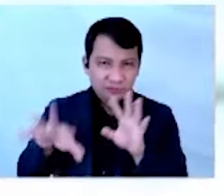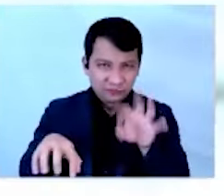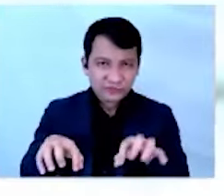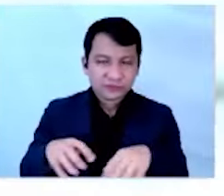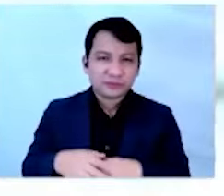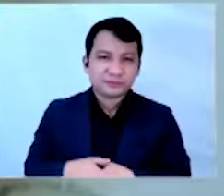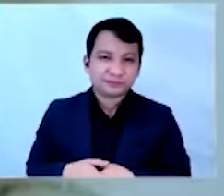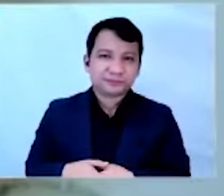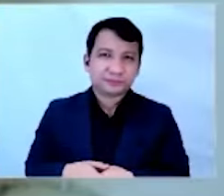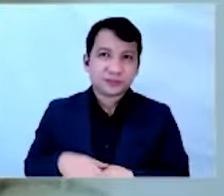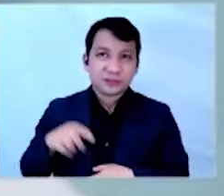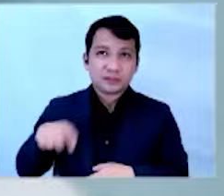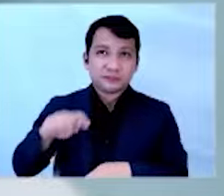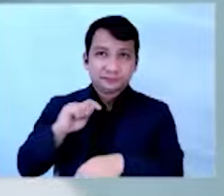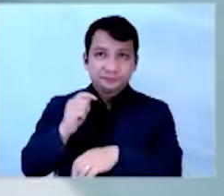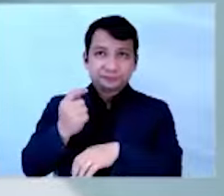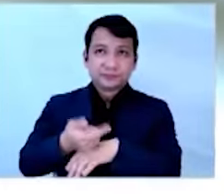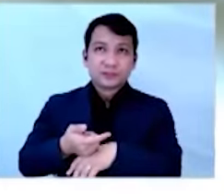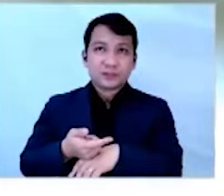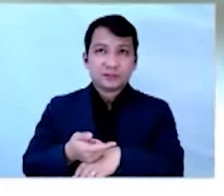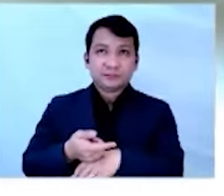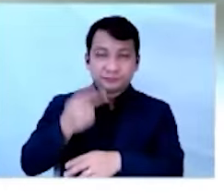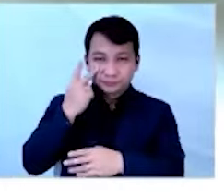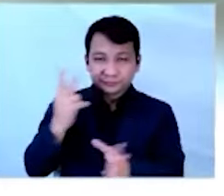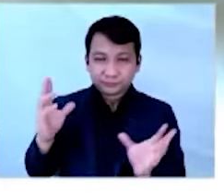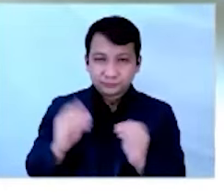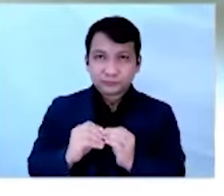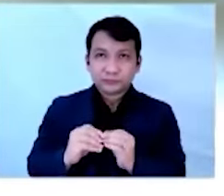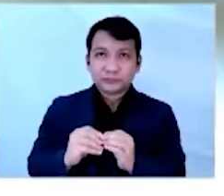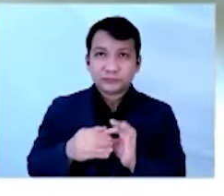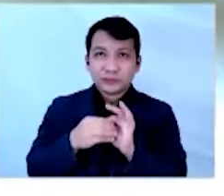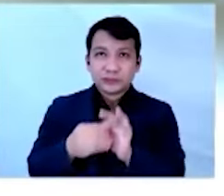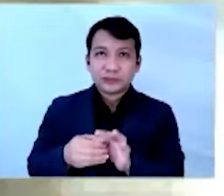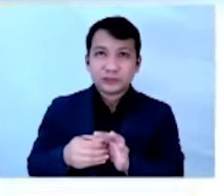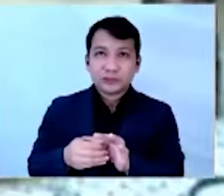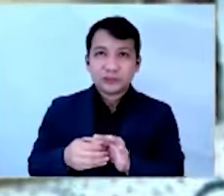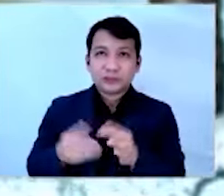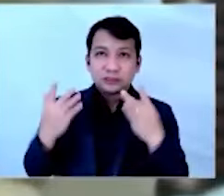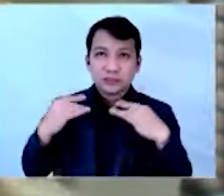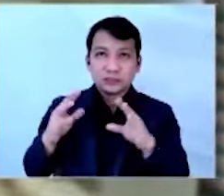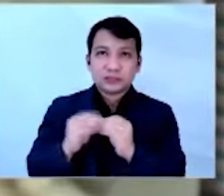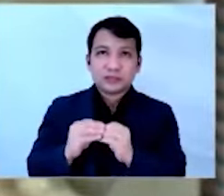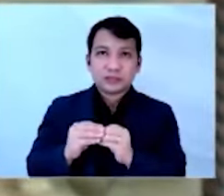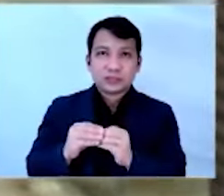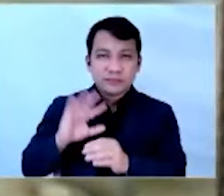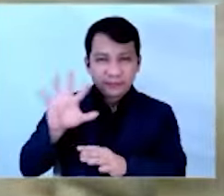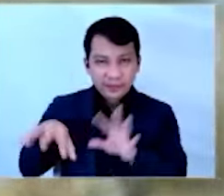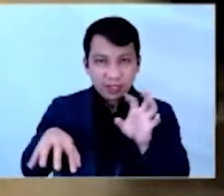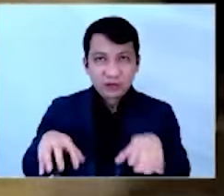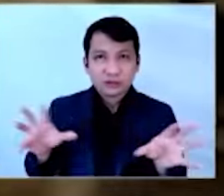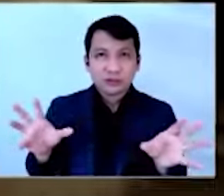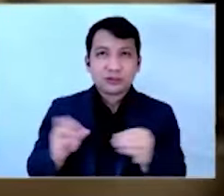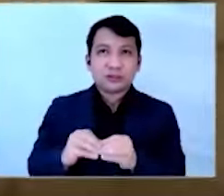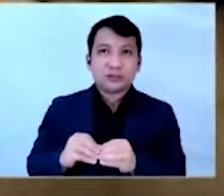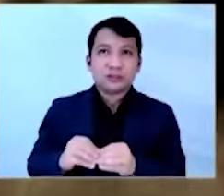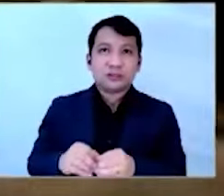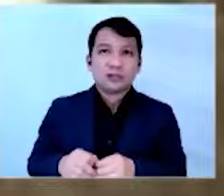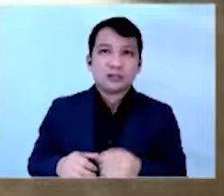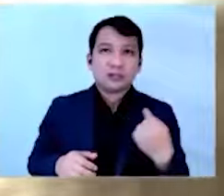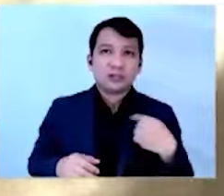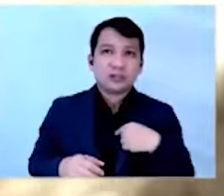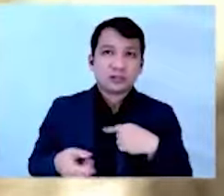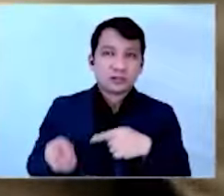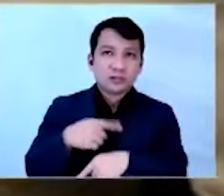Dito sa Taguig City, matatagpuan ang isang tambay ng mga nakaka-relax na mingming. Ang mga pusa rito, pwede mong